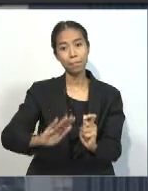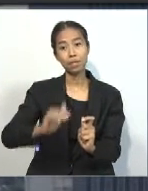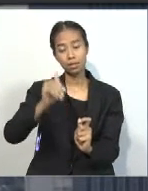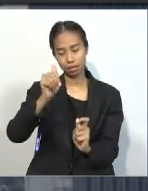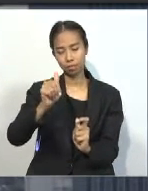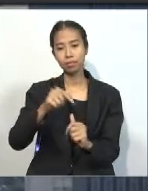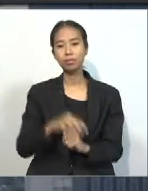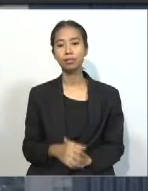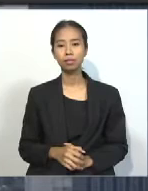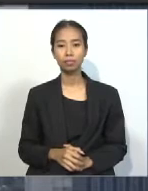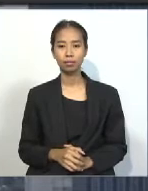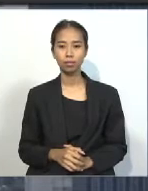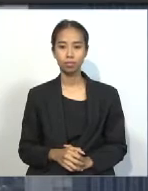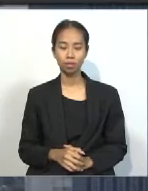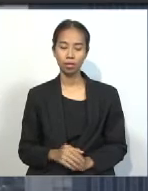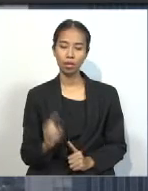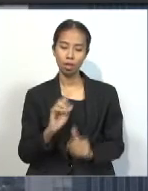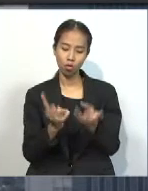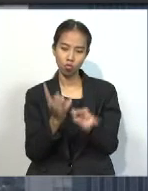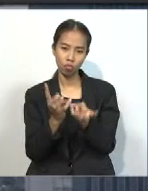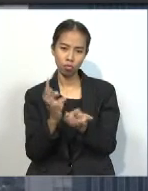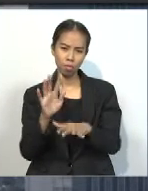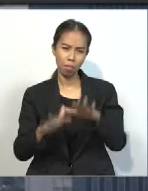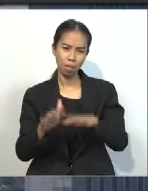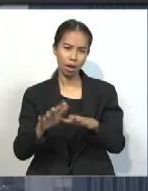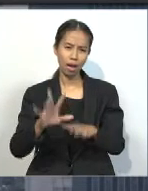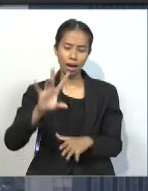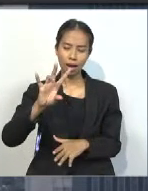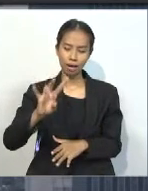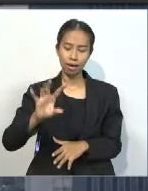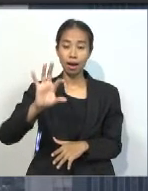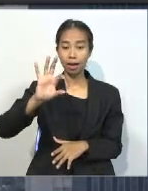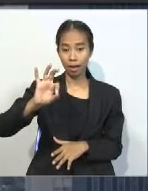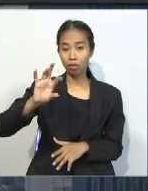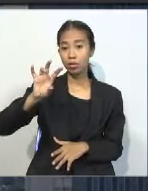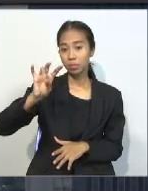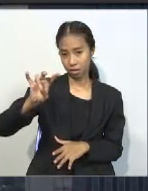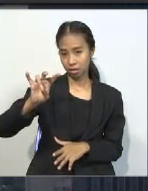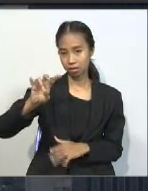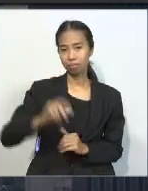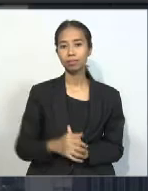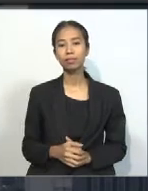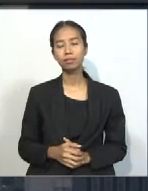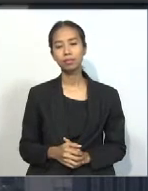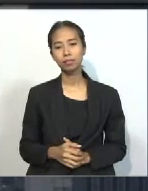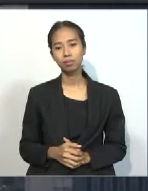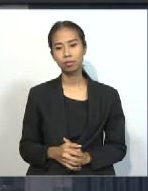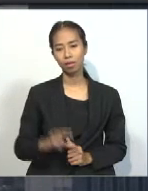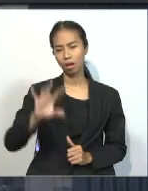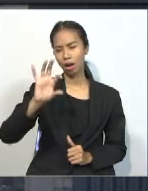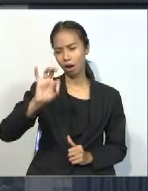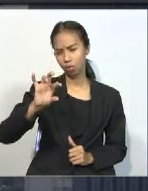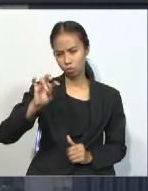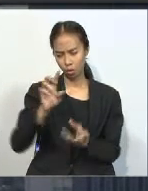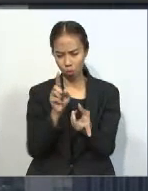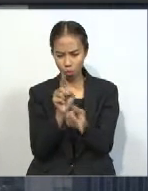านพระราม2นะคะพบเนี่ยอยู่ที่97ไมโครกรัมต่อลูกบาศก์เมตรค่ะ97